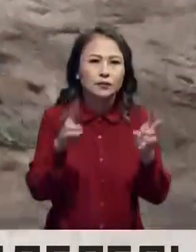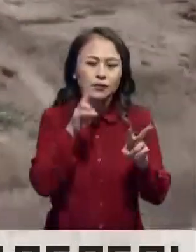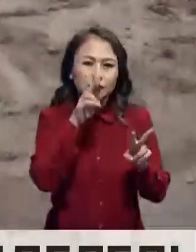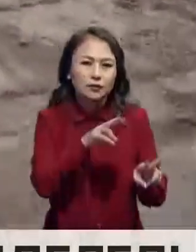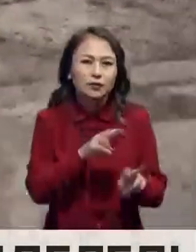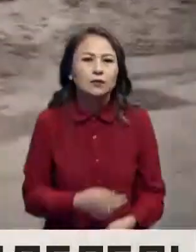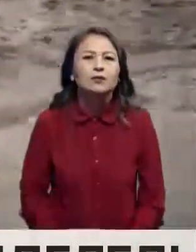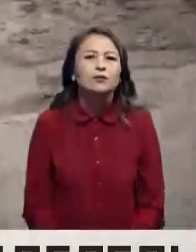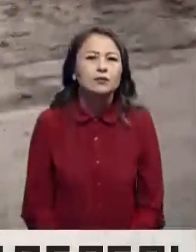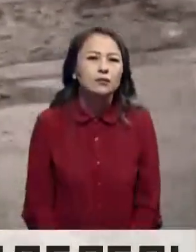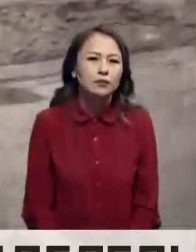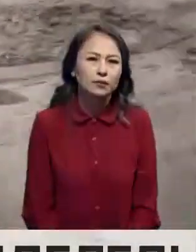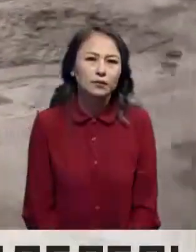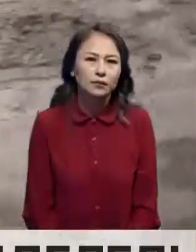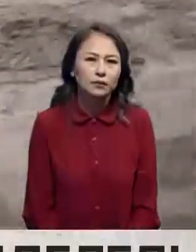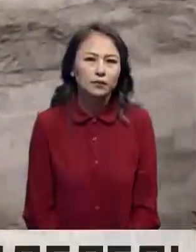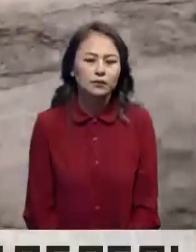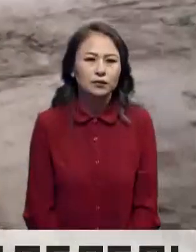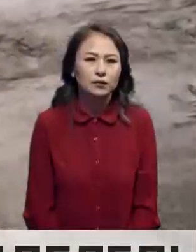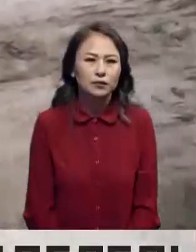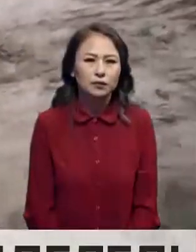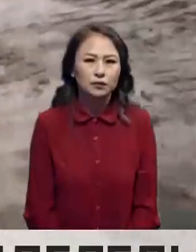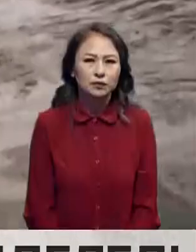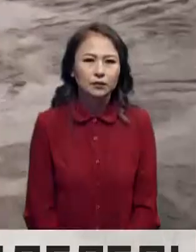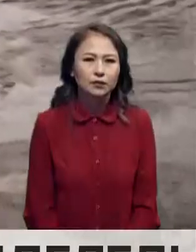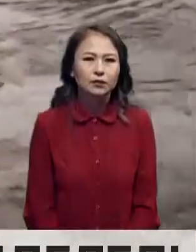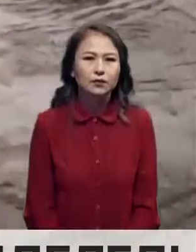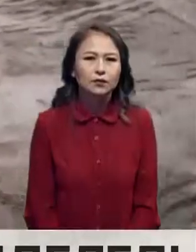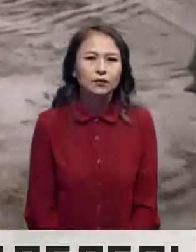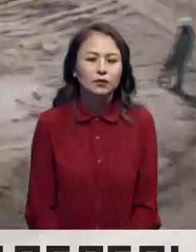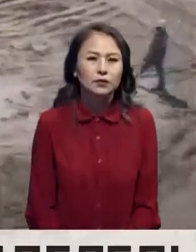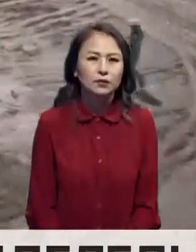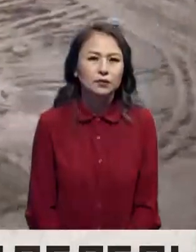жіті бақылап отыр. Талғат Исламұлы, Саламат Бекбаев, Маңғыстау облысы, хабар 24.